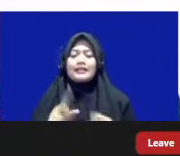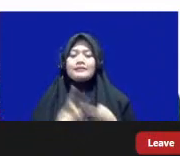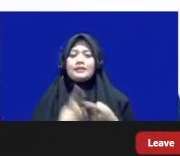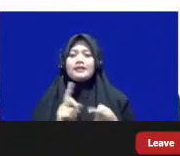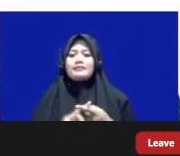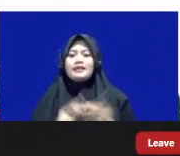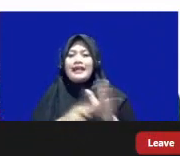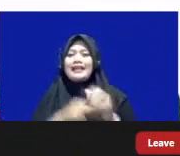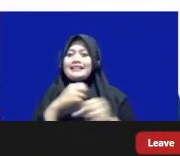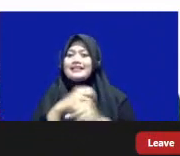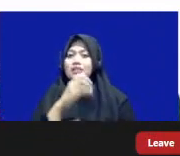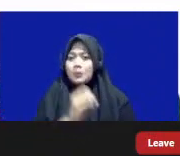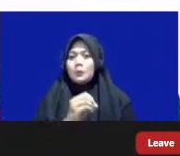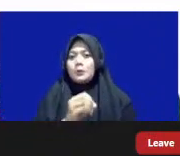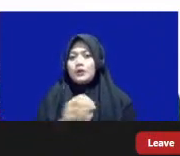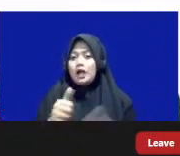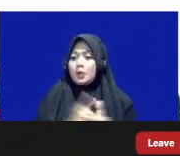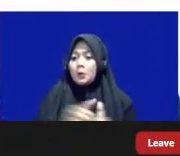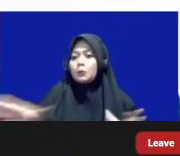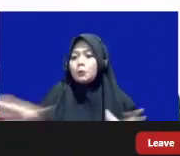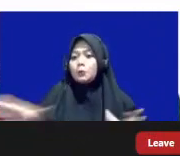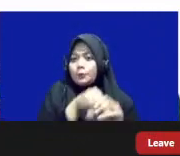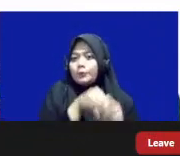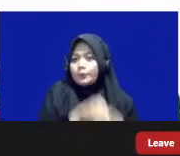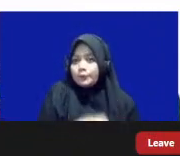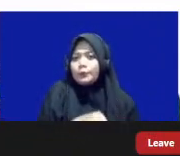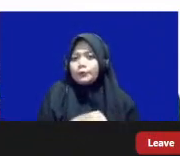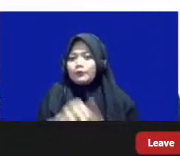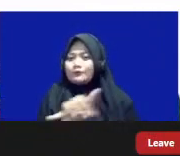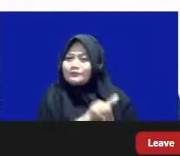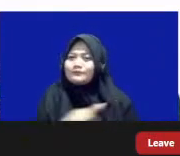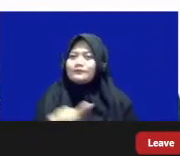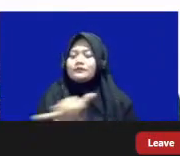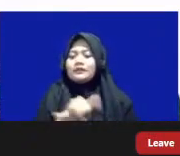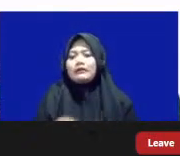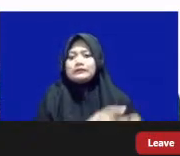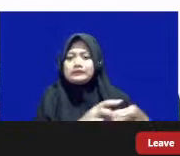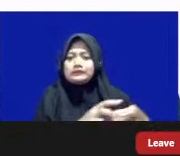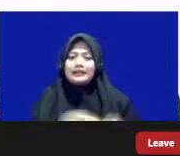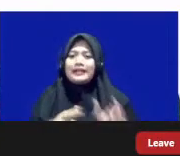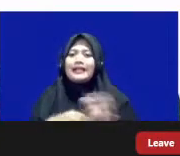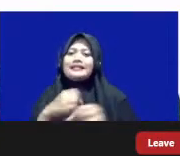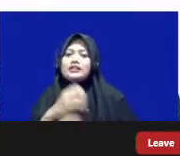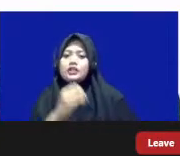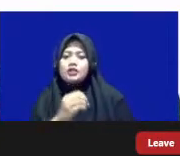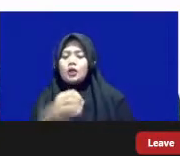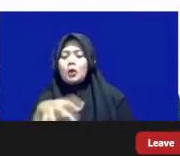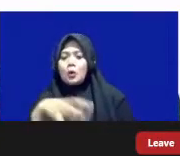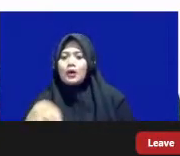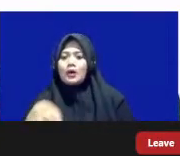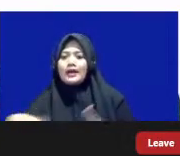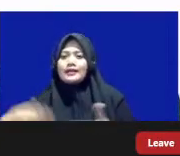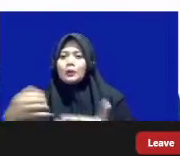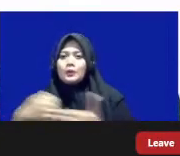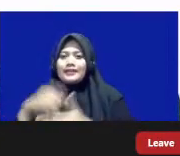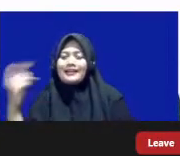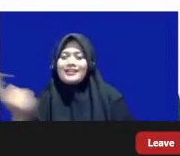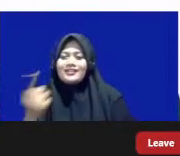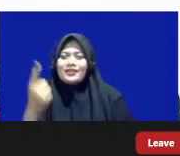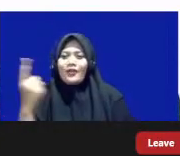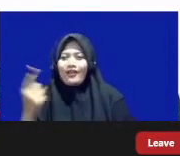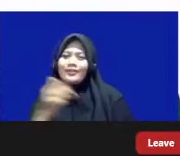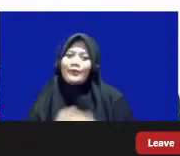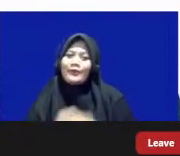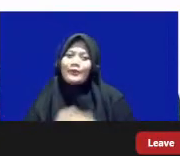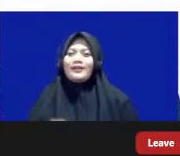yang merapat pada kami untuk melaksanakan kegiatan pengungsian secara bersama-sama, termasuk NGO-NGO lokal atau internasional banyak untuk melakukan